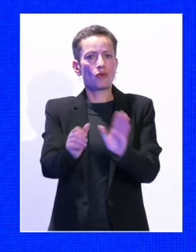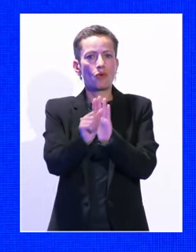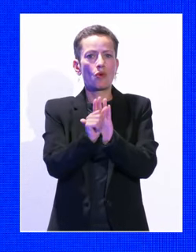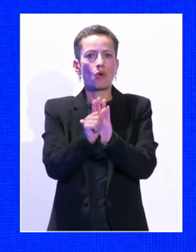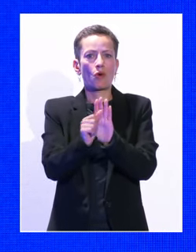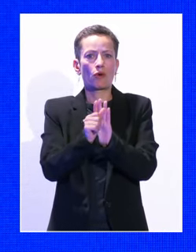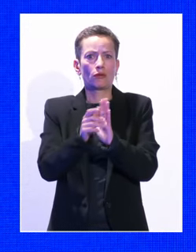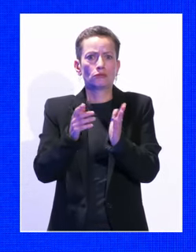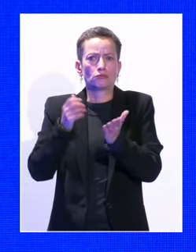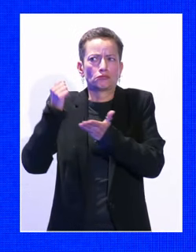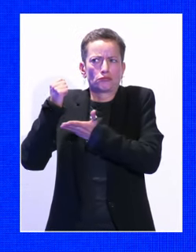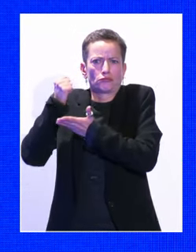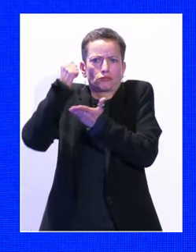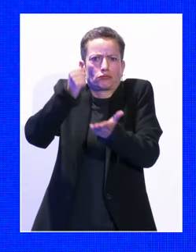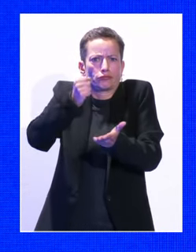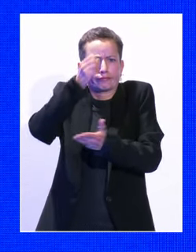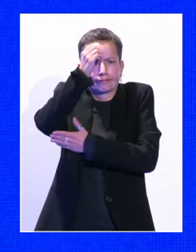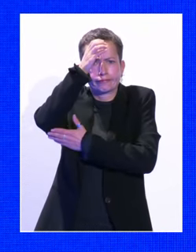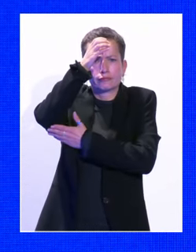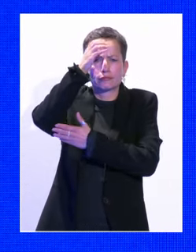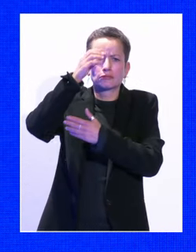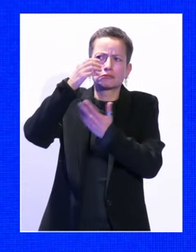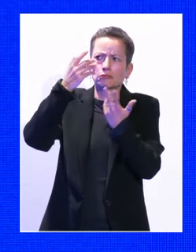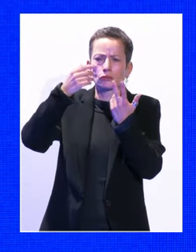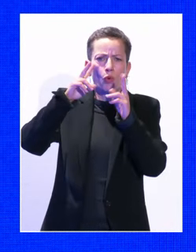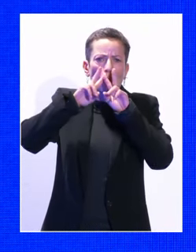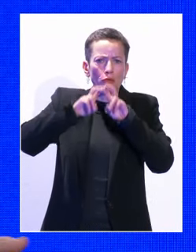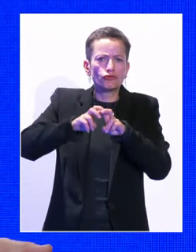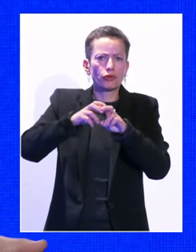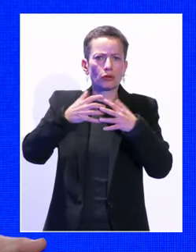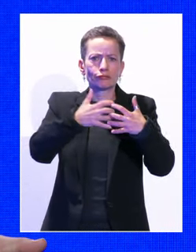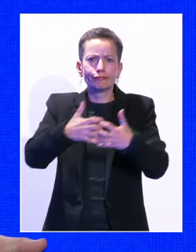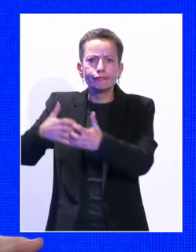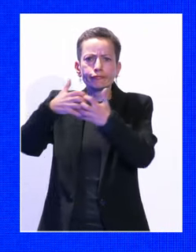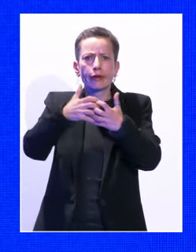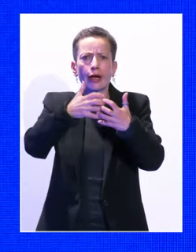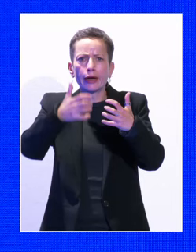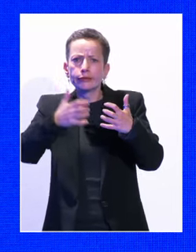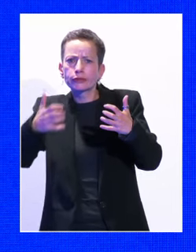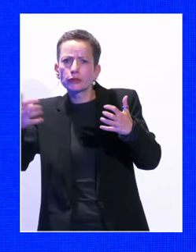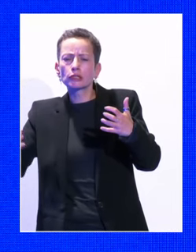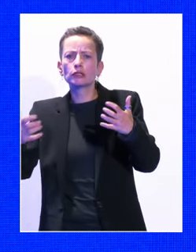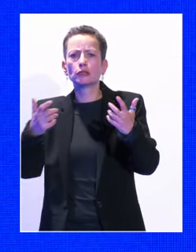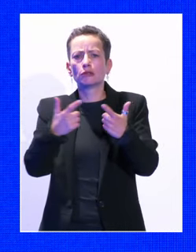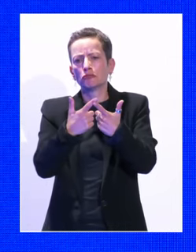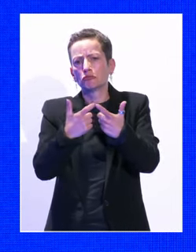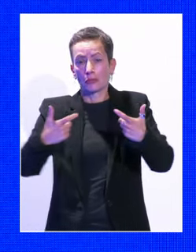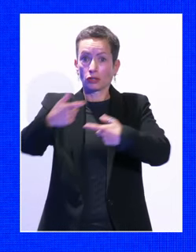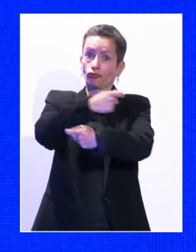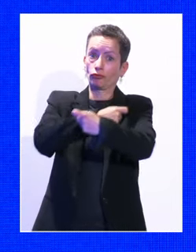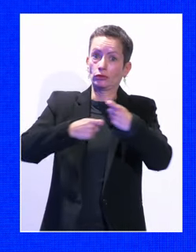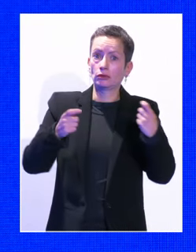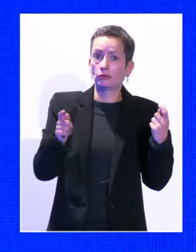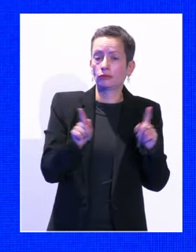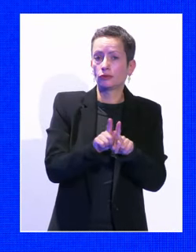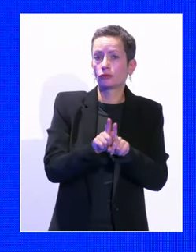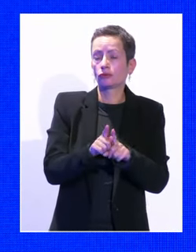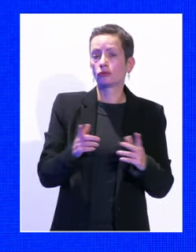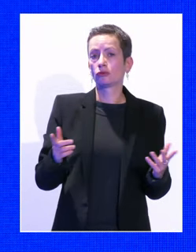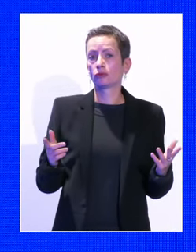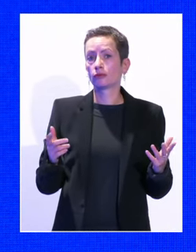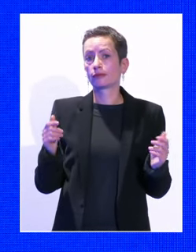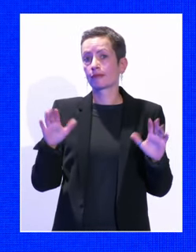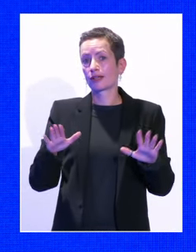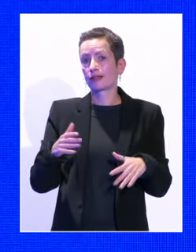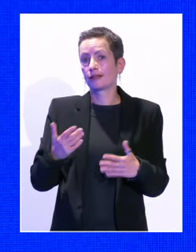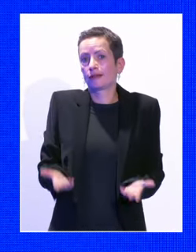immense patrimoine d'intelligence, de recherche, d'industrie et un immense marché, ça compte aussi. Simplement, nous